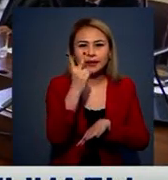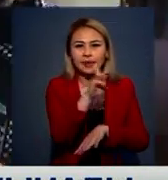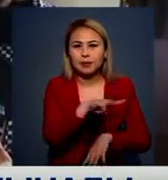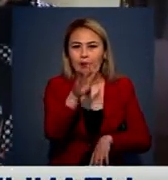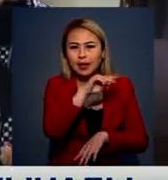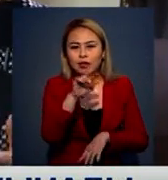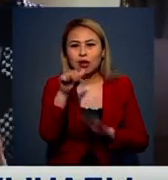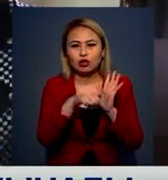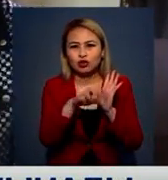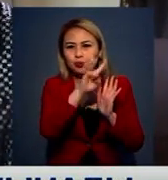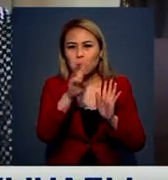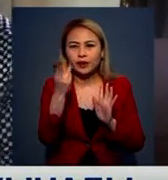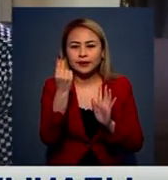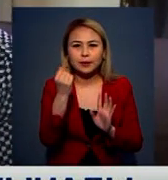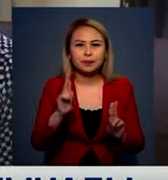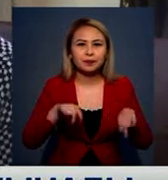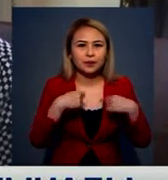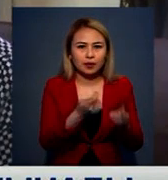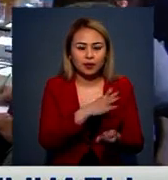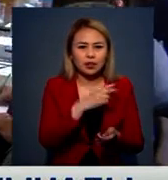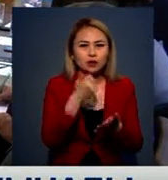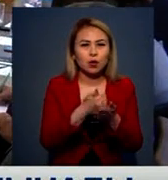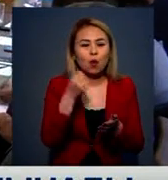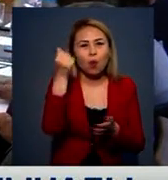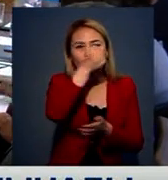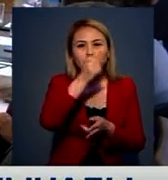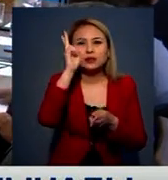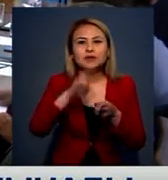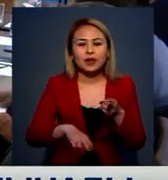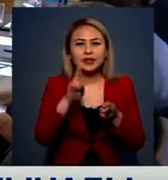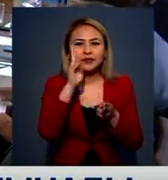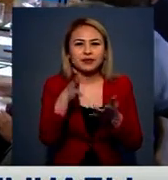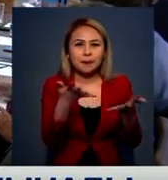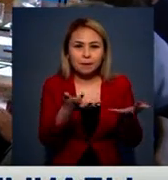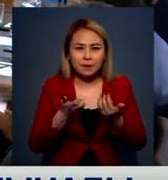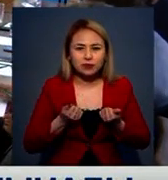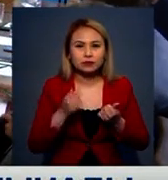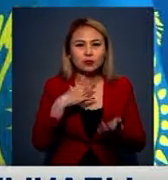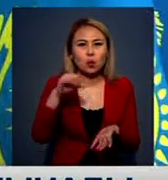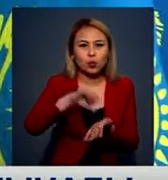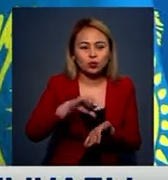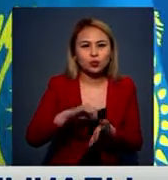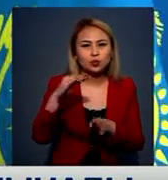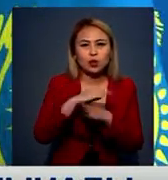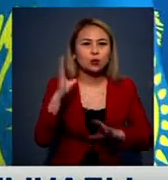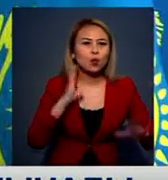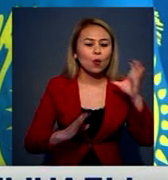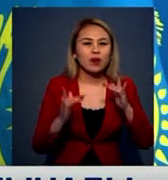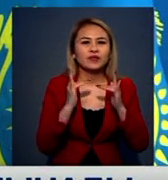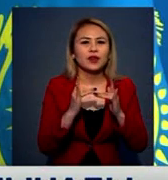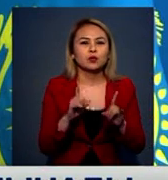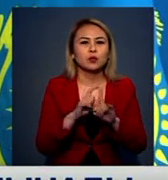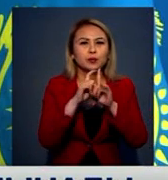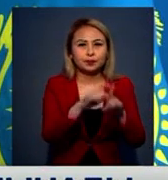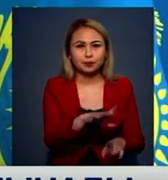банктерден 2 миллиард 600 миллион теңге несие берілген. Жыл соңына дейін бірнеше пәтер қолданысқа беріледі дейді қатысушылар. Сондай ақ студент